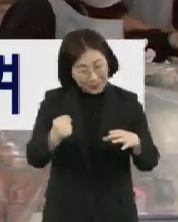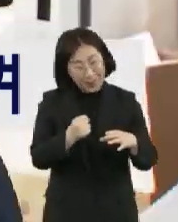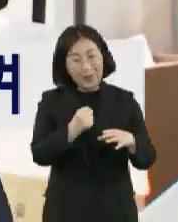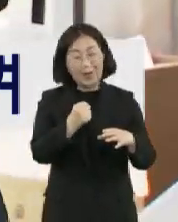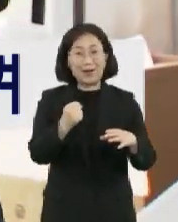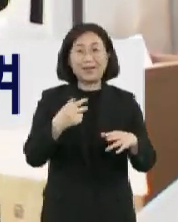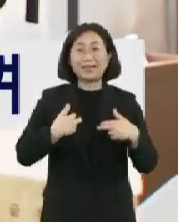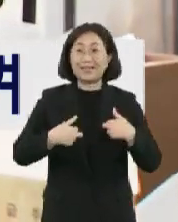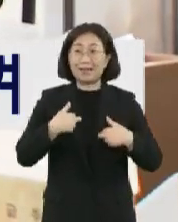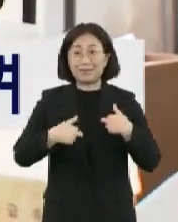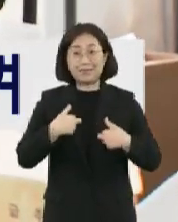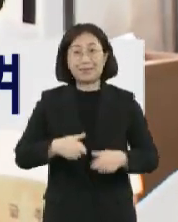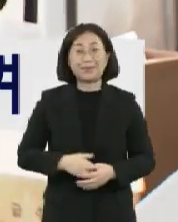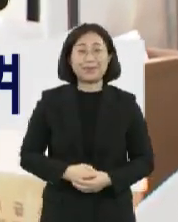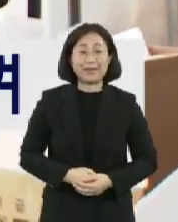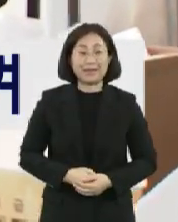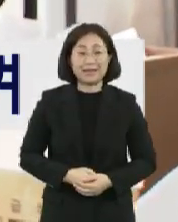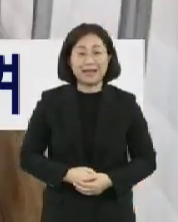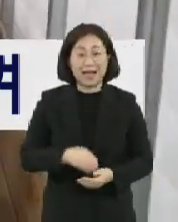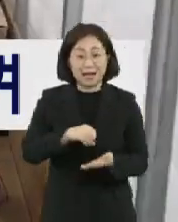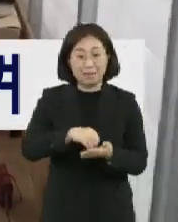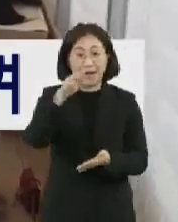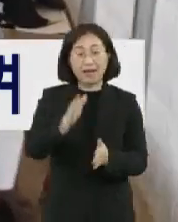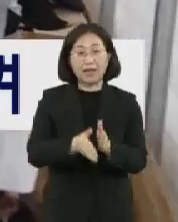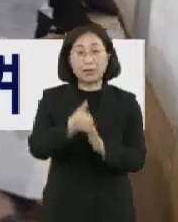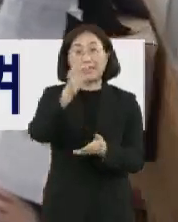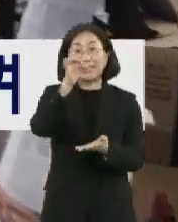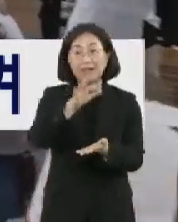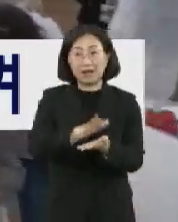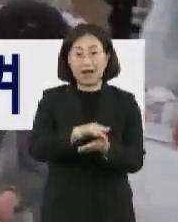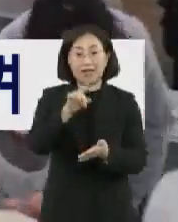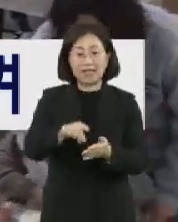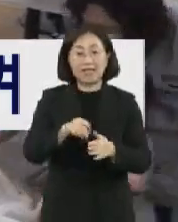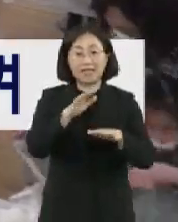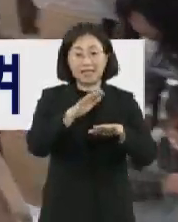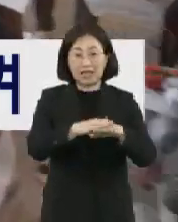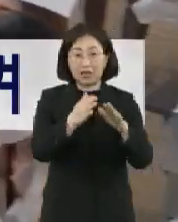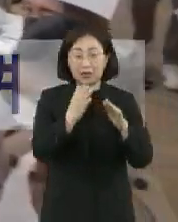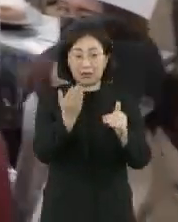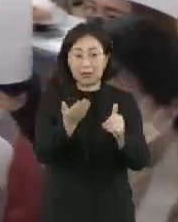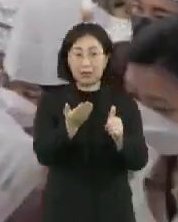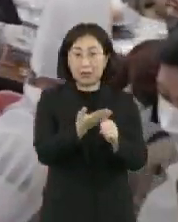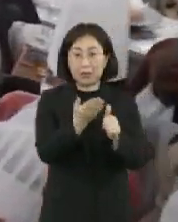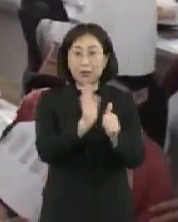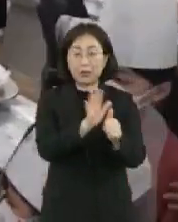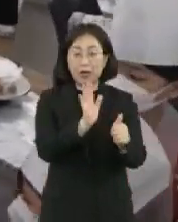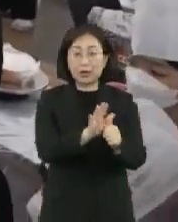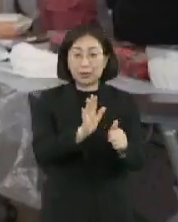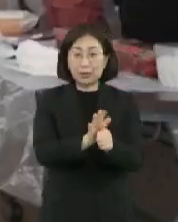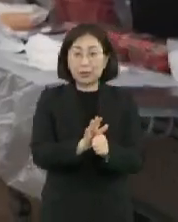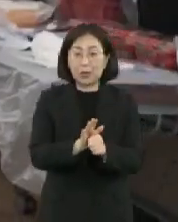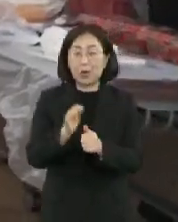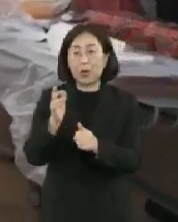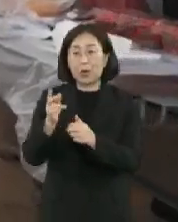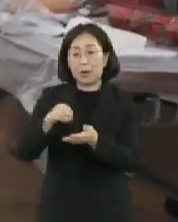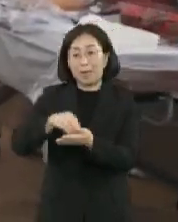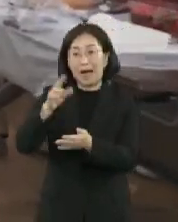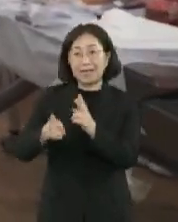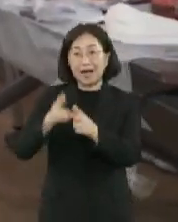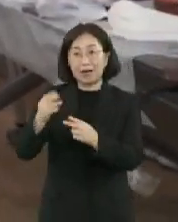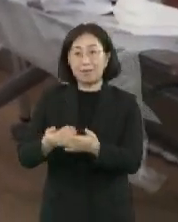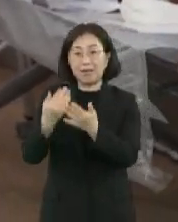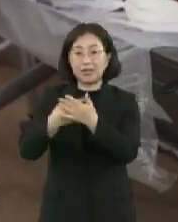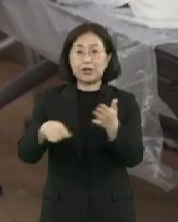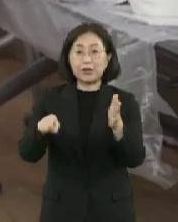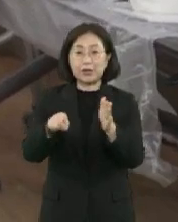쏠쏠합니다 빵에 도 실천한 씨가 지역 농가를 높고 베이커리 산업 육성을 위해 마련한 베리베리 포항